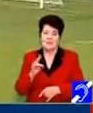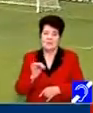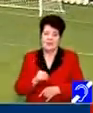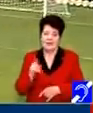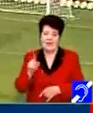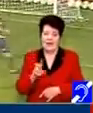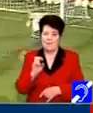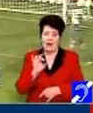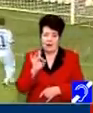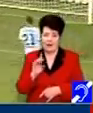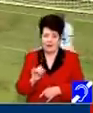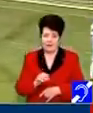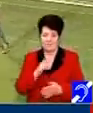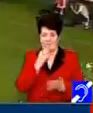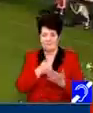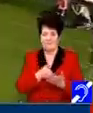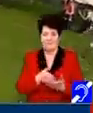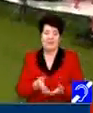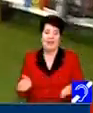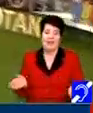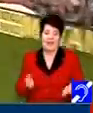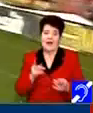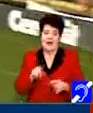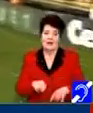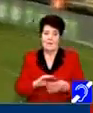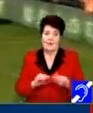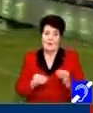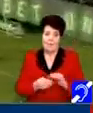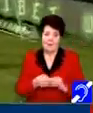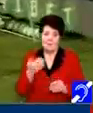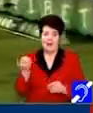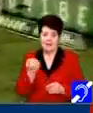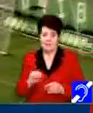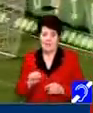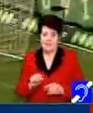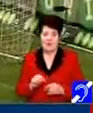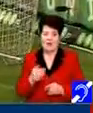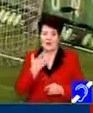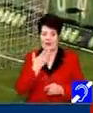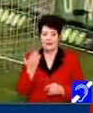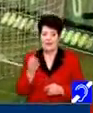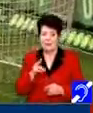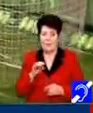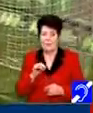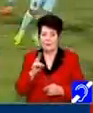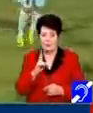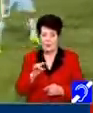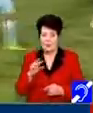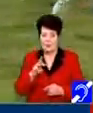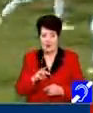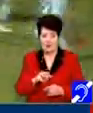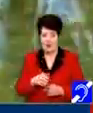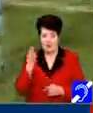bara s-a opus golului pe final de repriză. Dinamo a lămurit problema învingătoare în actul secund. Mihai Popescu a trimis cu capul